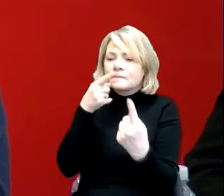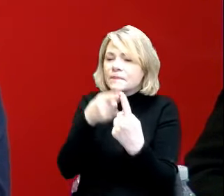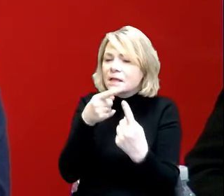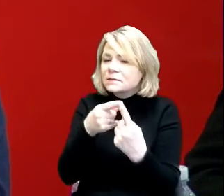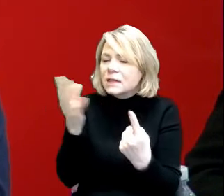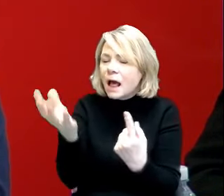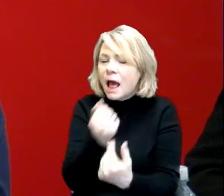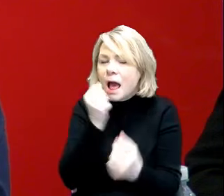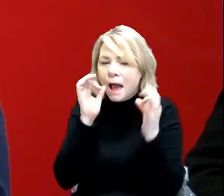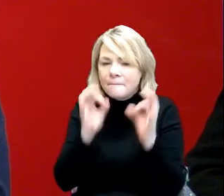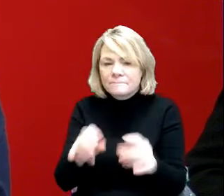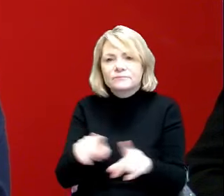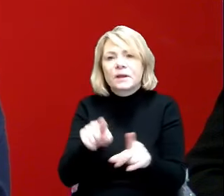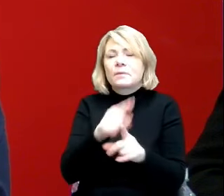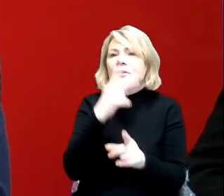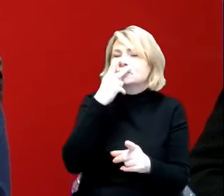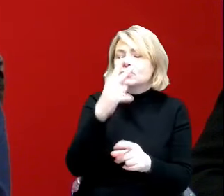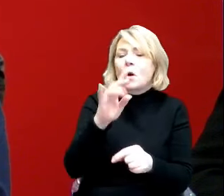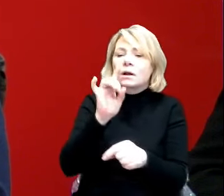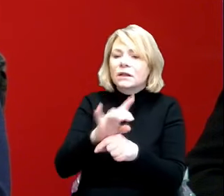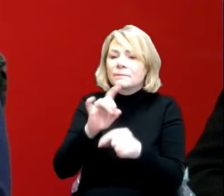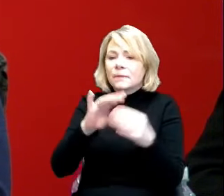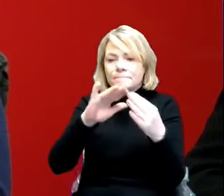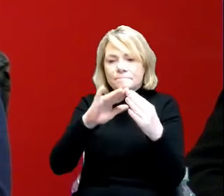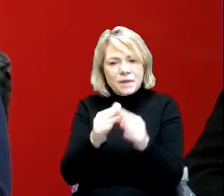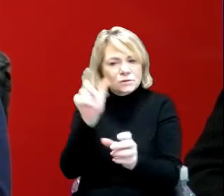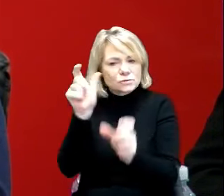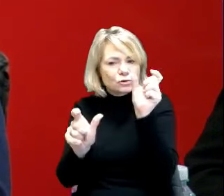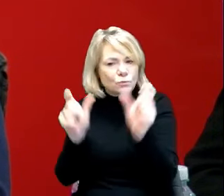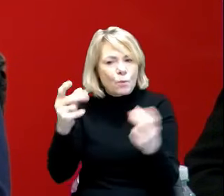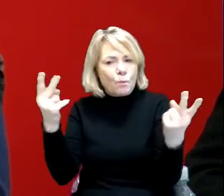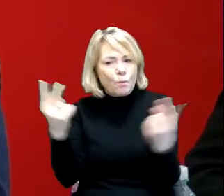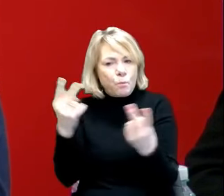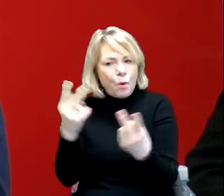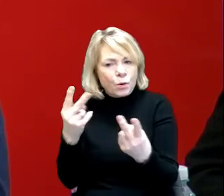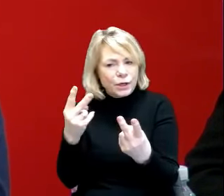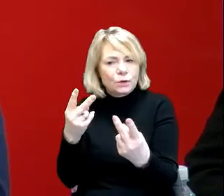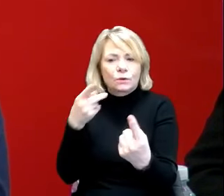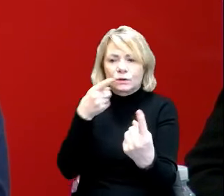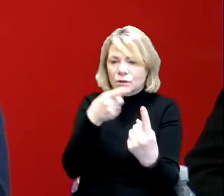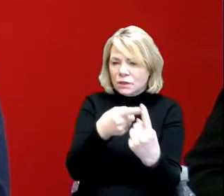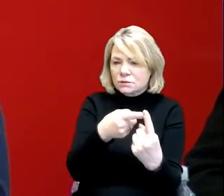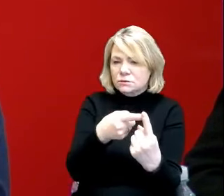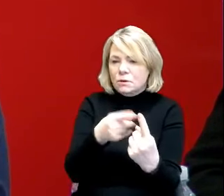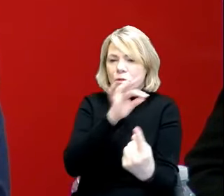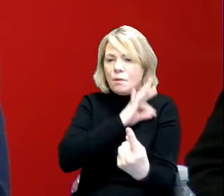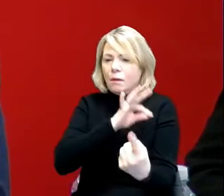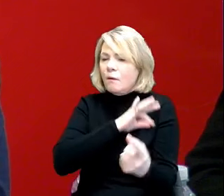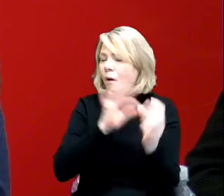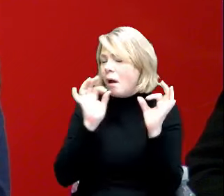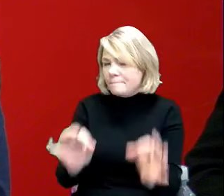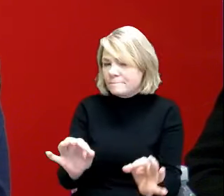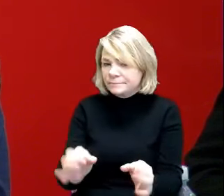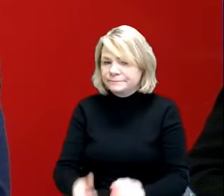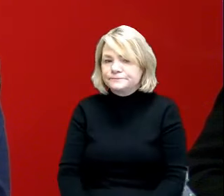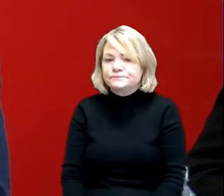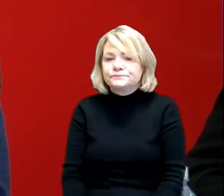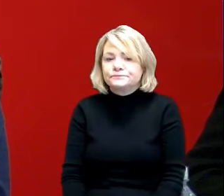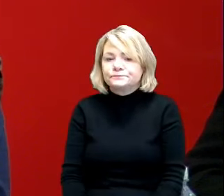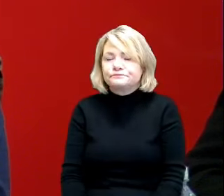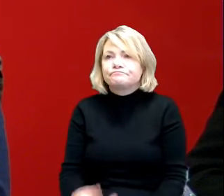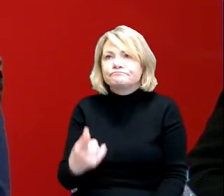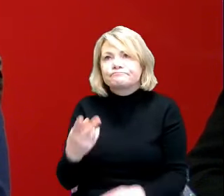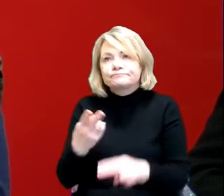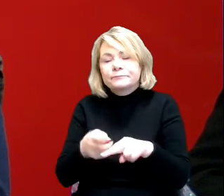klaipėdos miesto žmonių poreikius ir tikslus tai struktūra